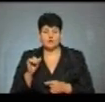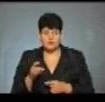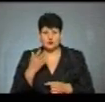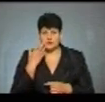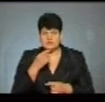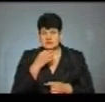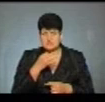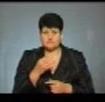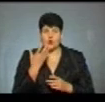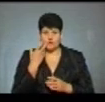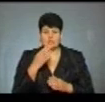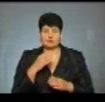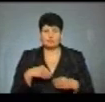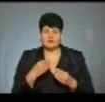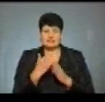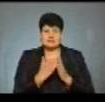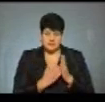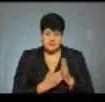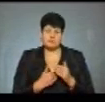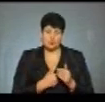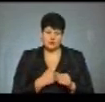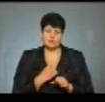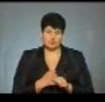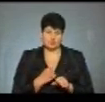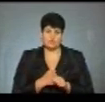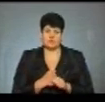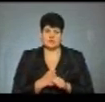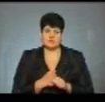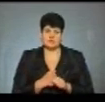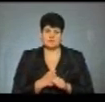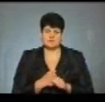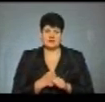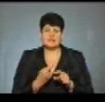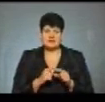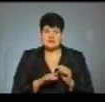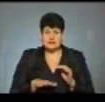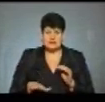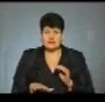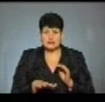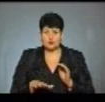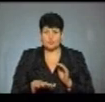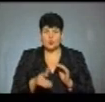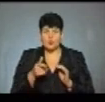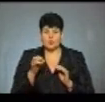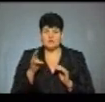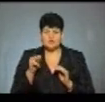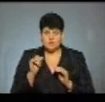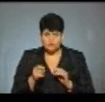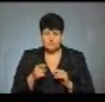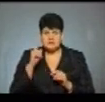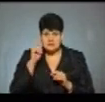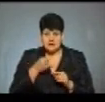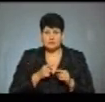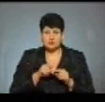коли будуть подавати списки, подавайте також, ми хочемо зробити. Ну, це ж дно. Гончарук в курсі справи про